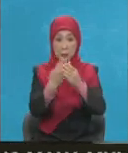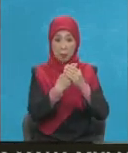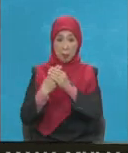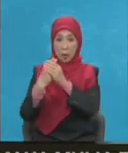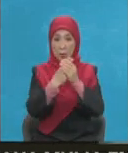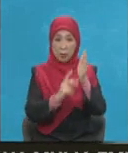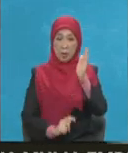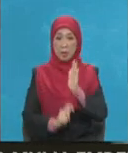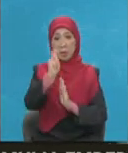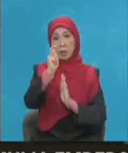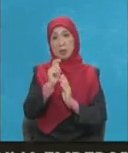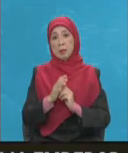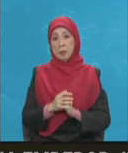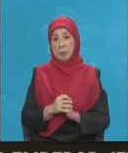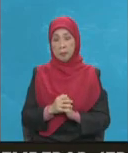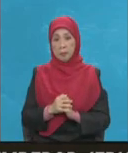tinggi.